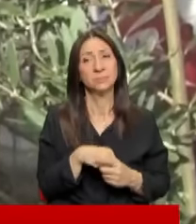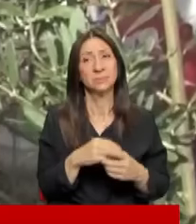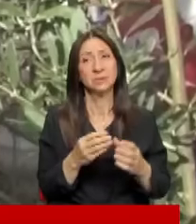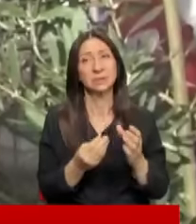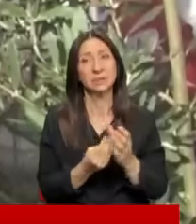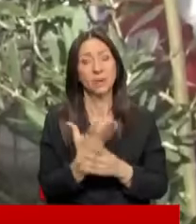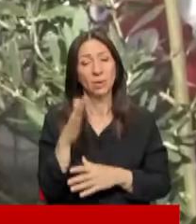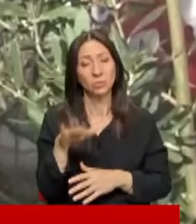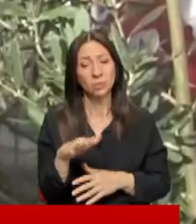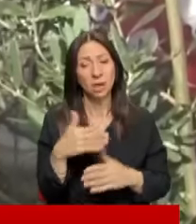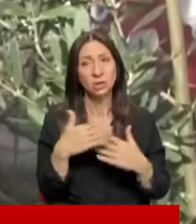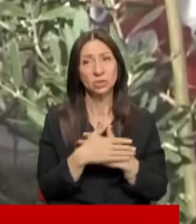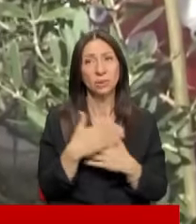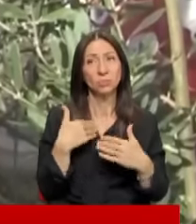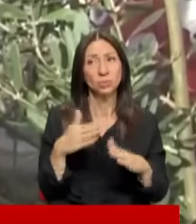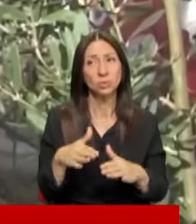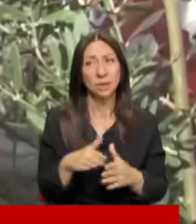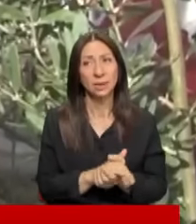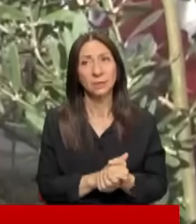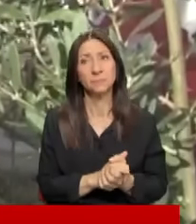Sabahlar buradayız, akşamlar buradayız.